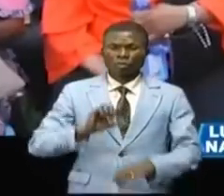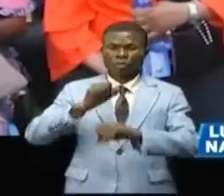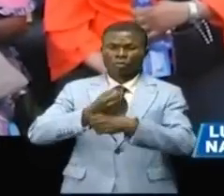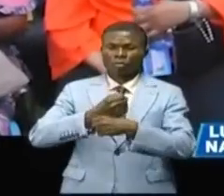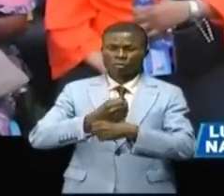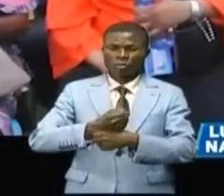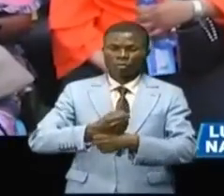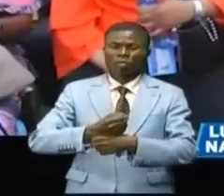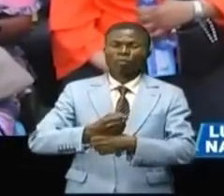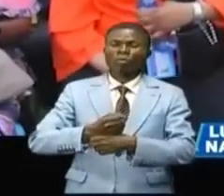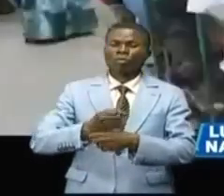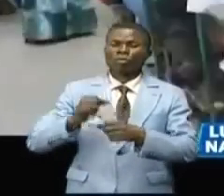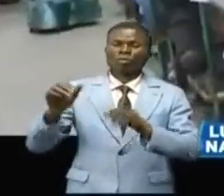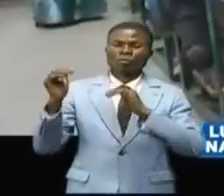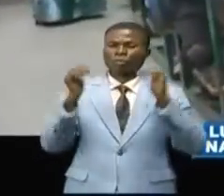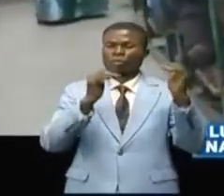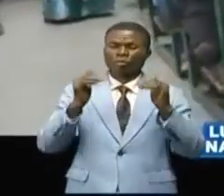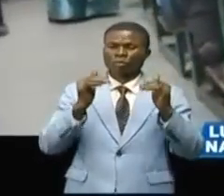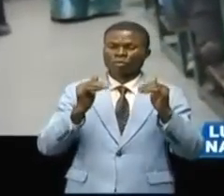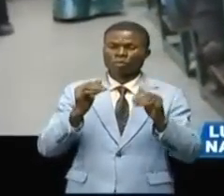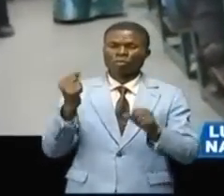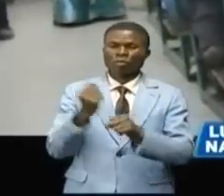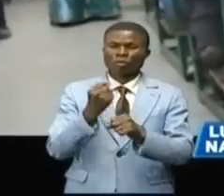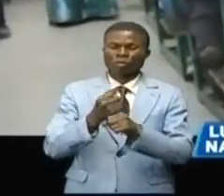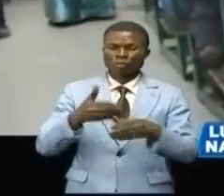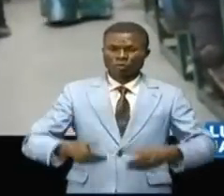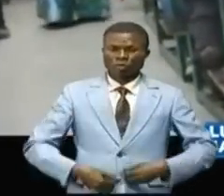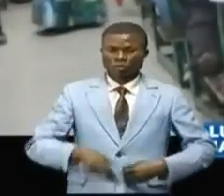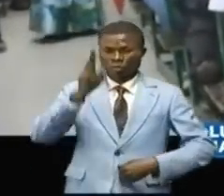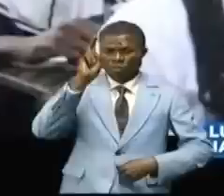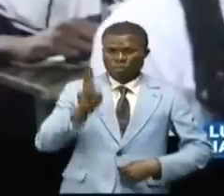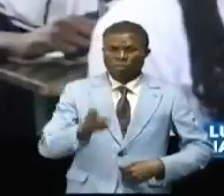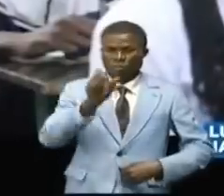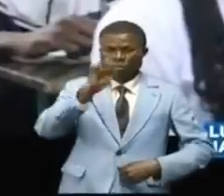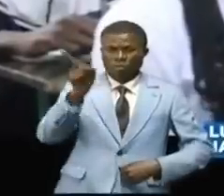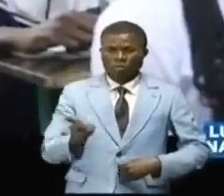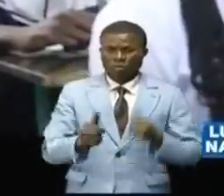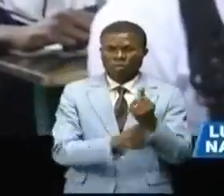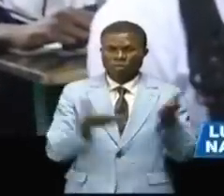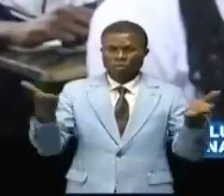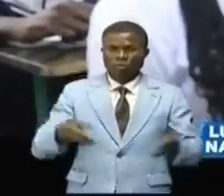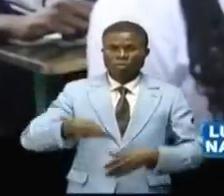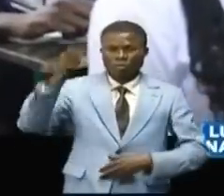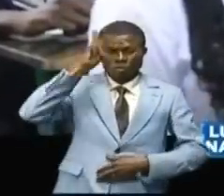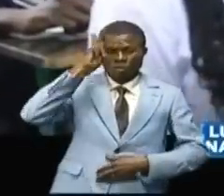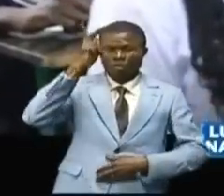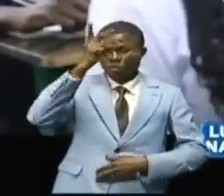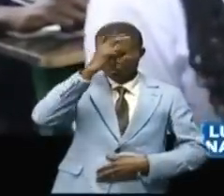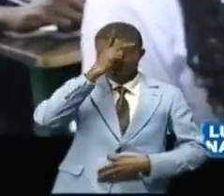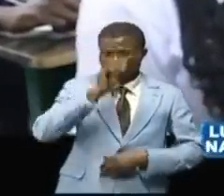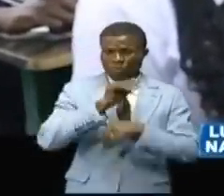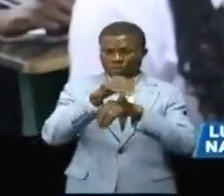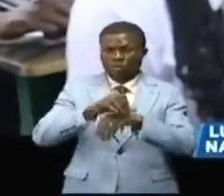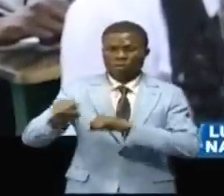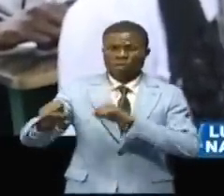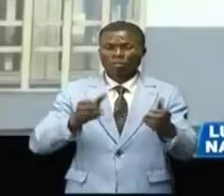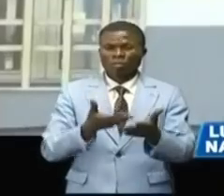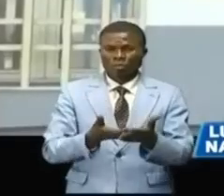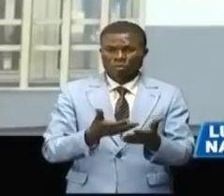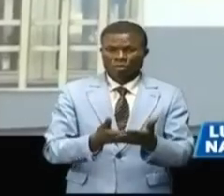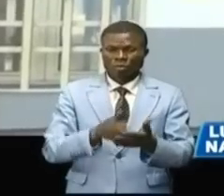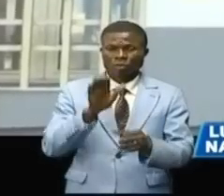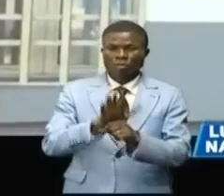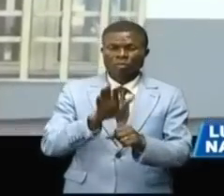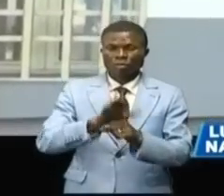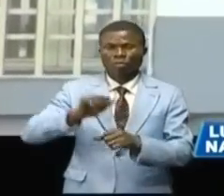d'une classe moyenne jeune. Pendant que près des 230 participants du Haut-Katanga passent l'examen des rédactions,